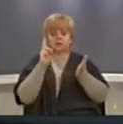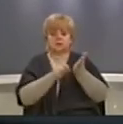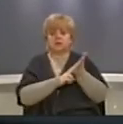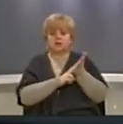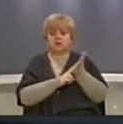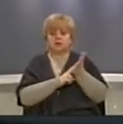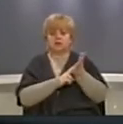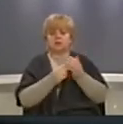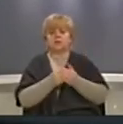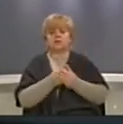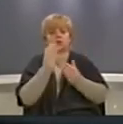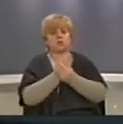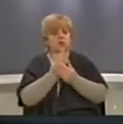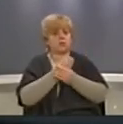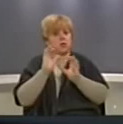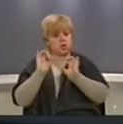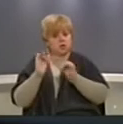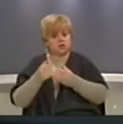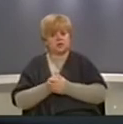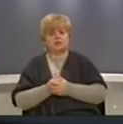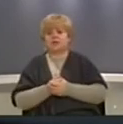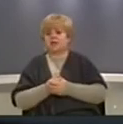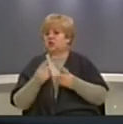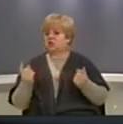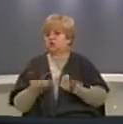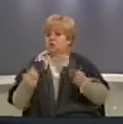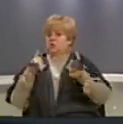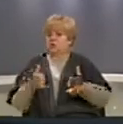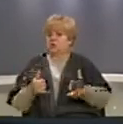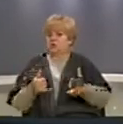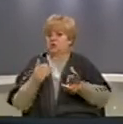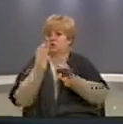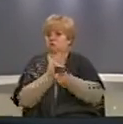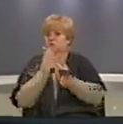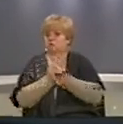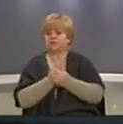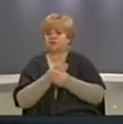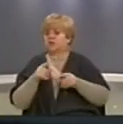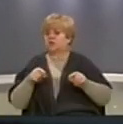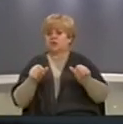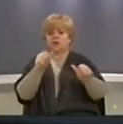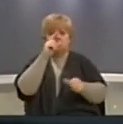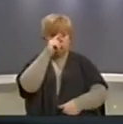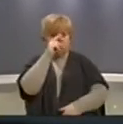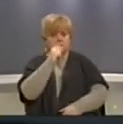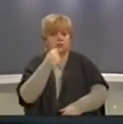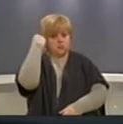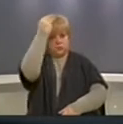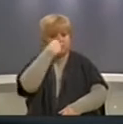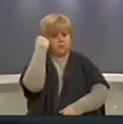e dokumenteve origjinale me gjendjen aktuale sipas dokumenteve katastrale të Republikës së